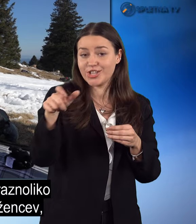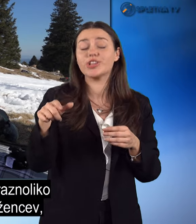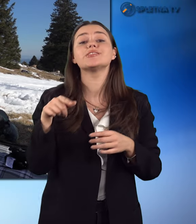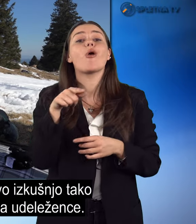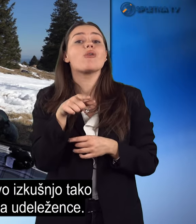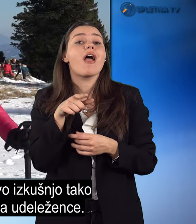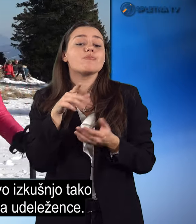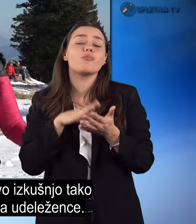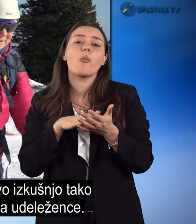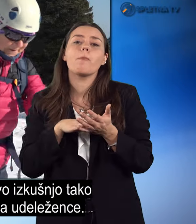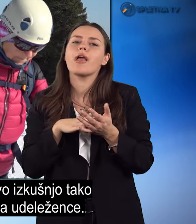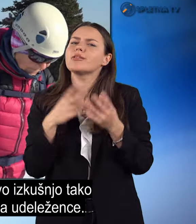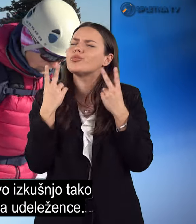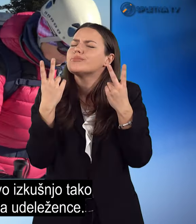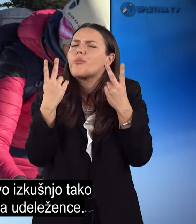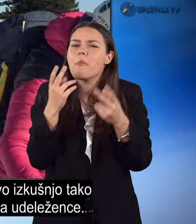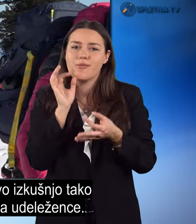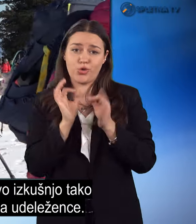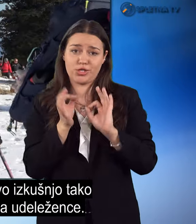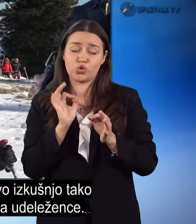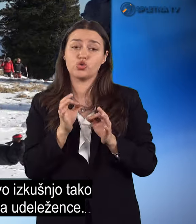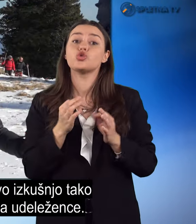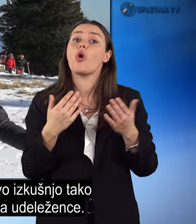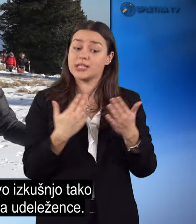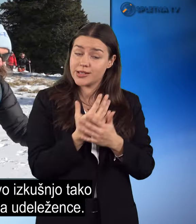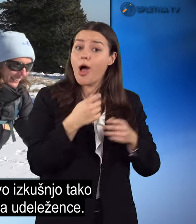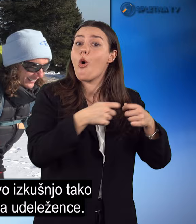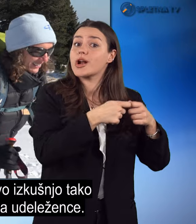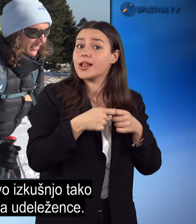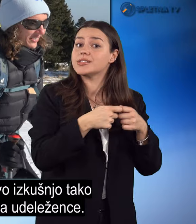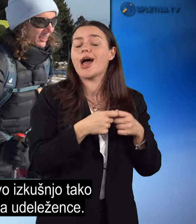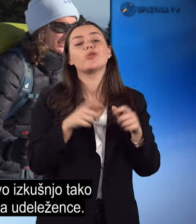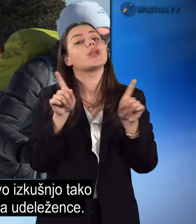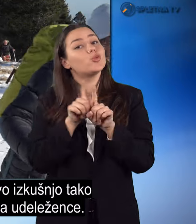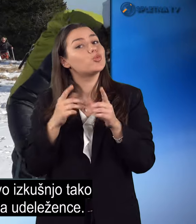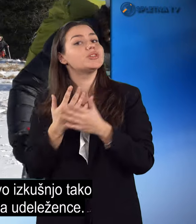neprecenljivo izkušnjo tako za organizatorje kot za udeležence.